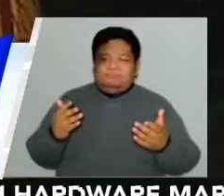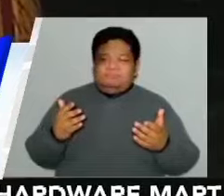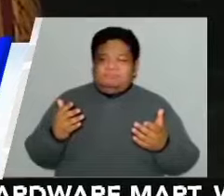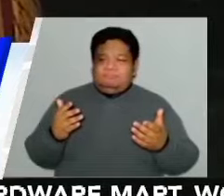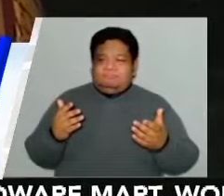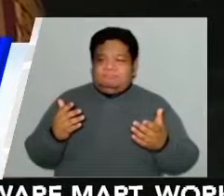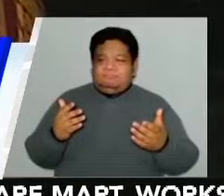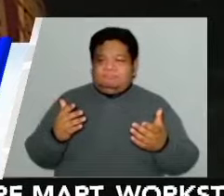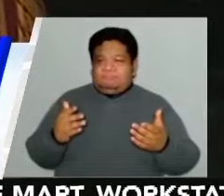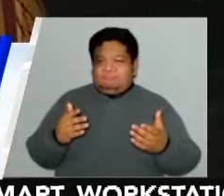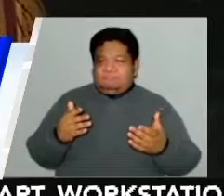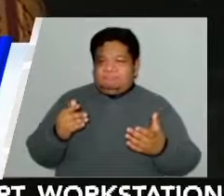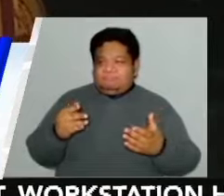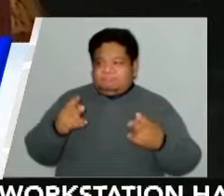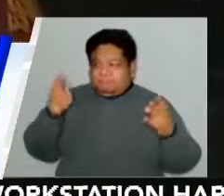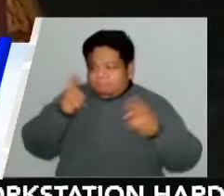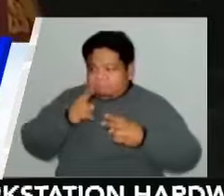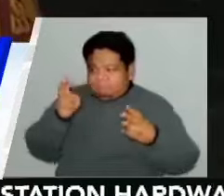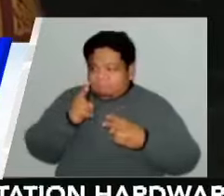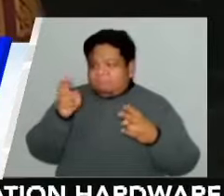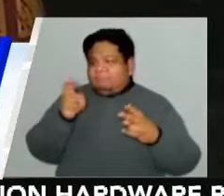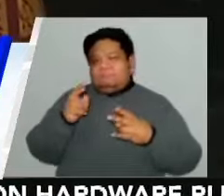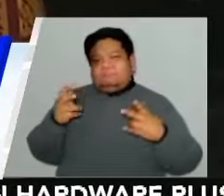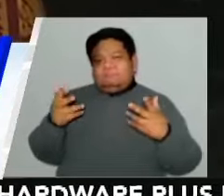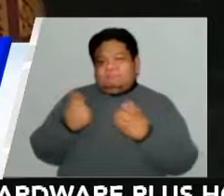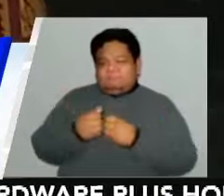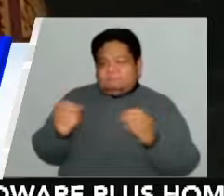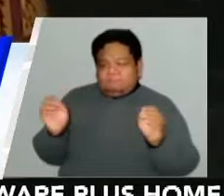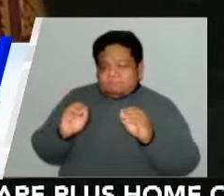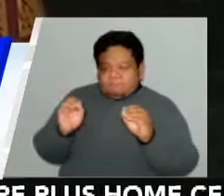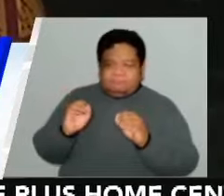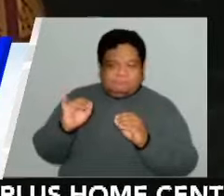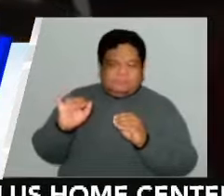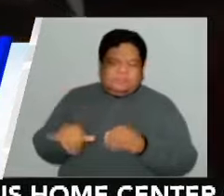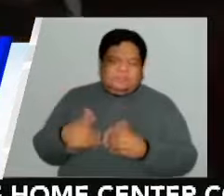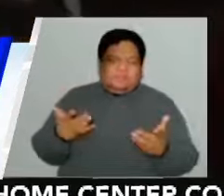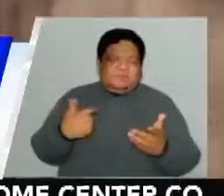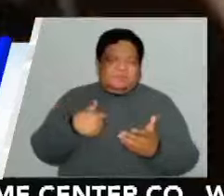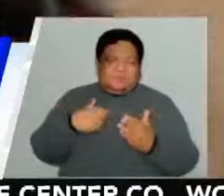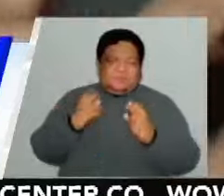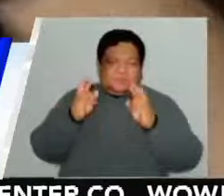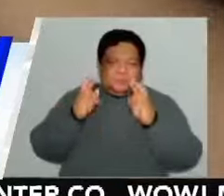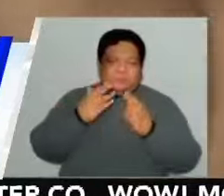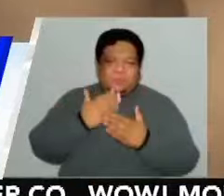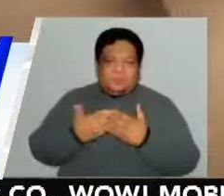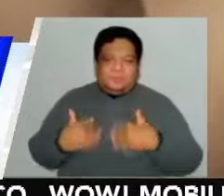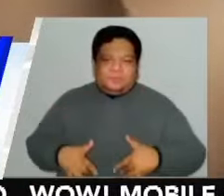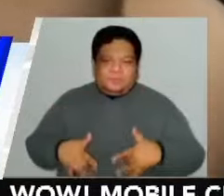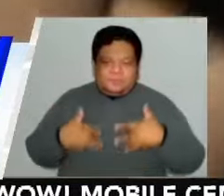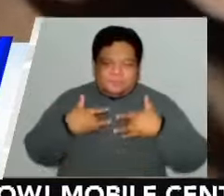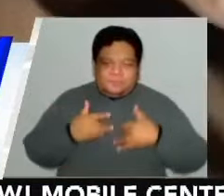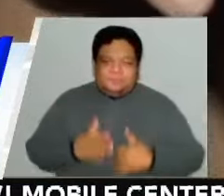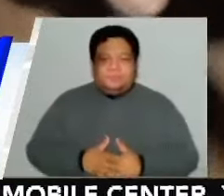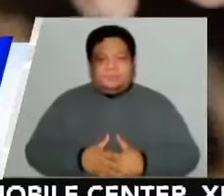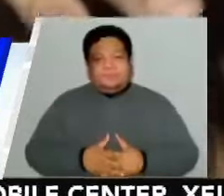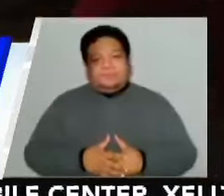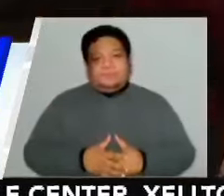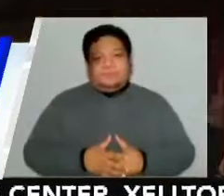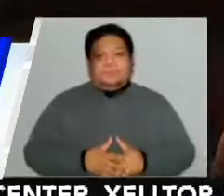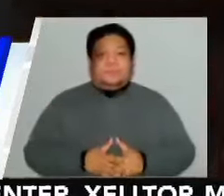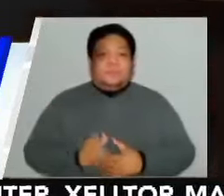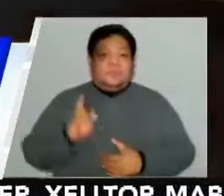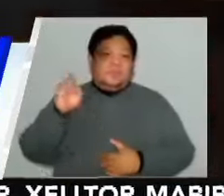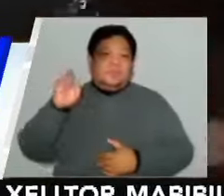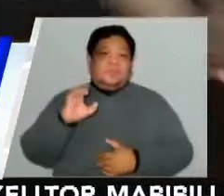madidisgrasya or basta ganun lang, yung magandang buhay ba. Nagpapasalamat naman si Crystal Castillo sa taong nagdaan